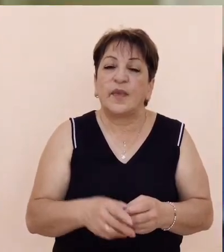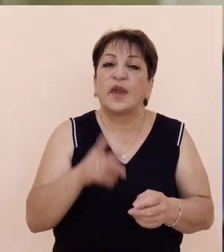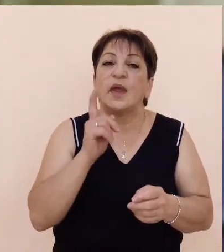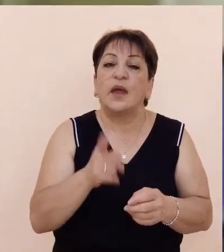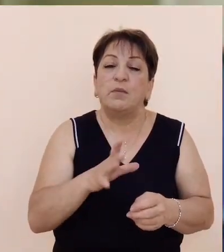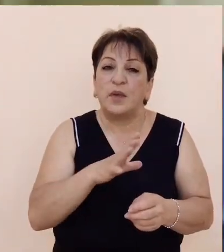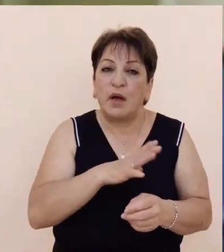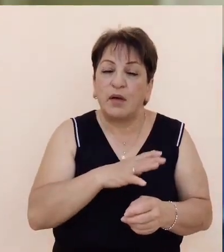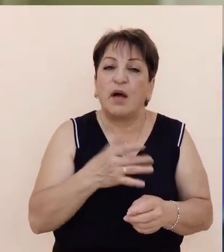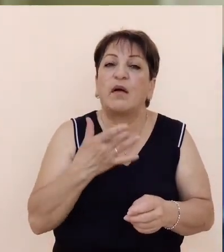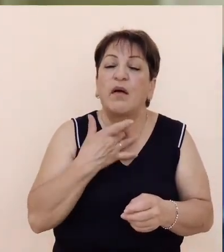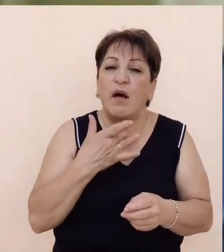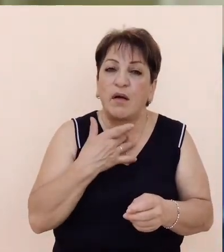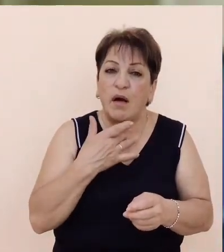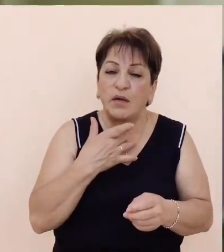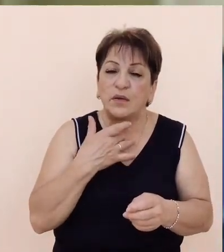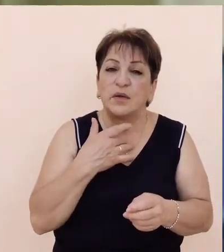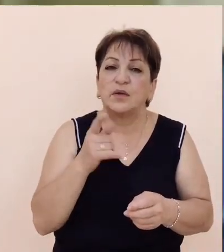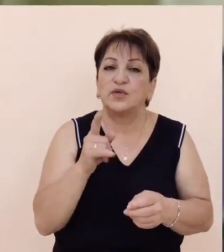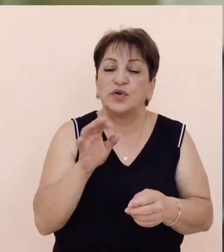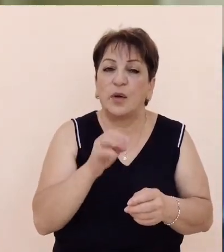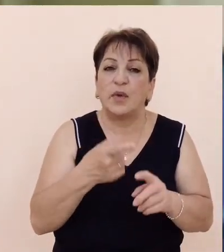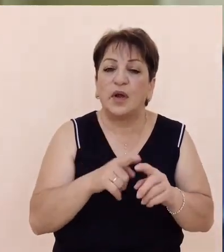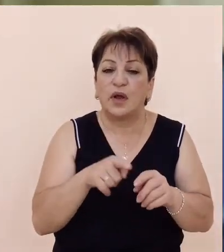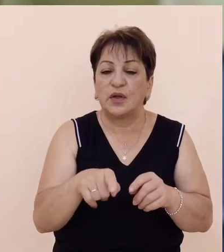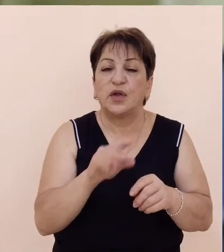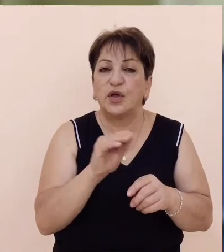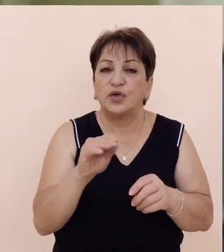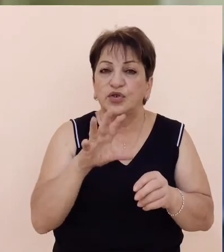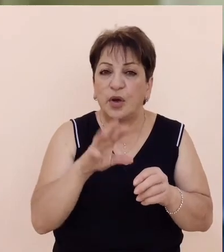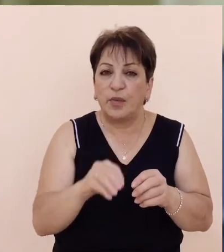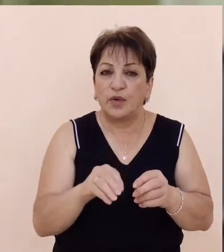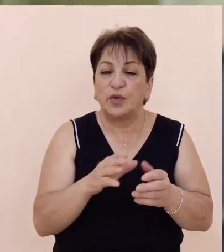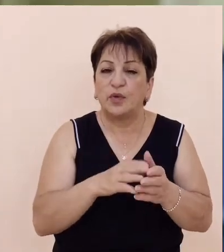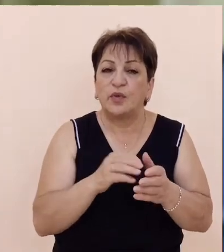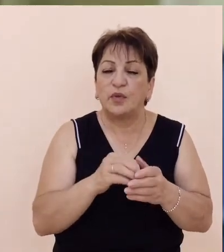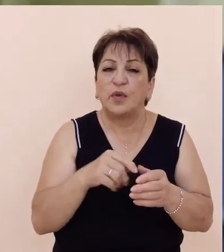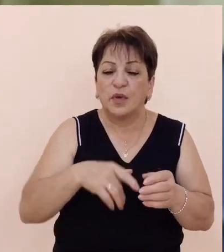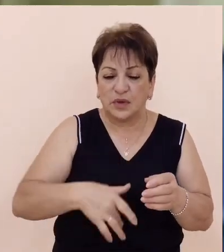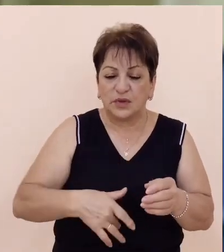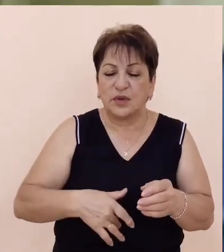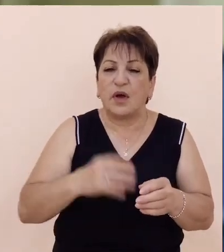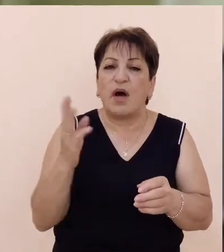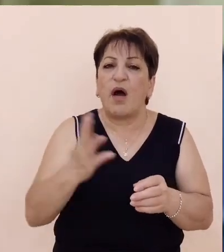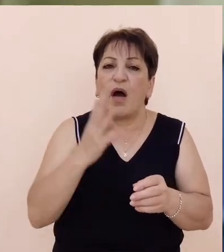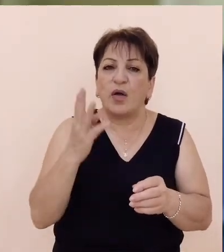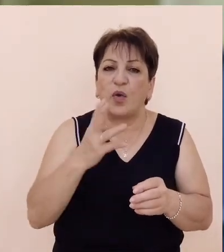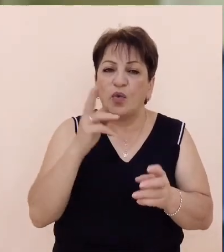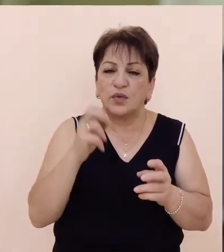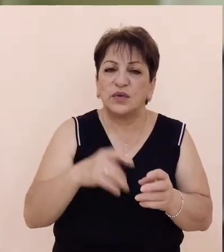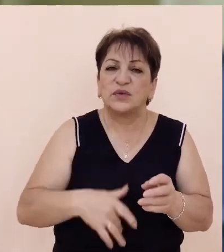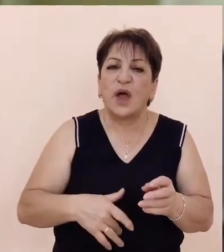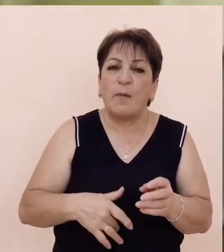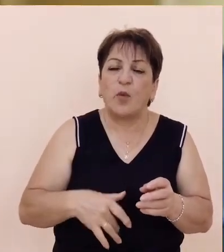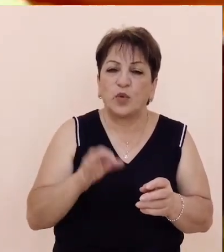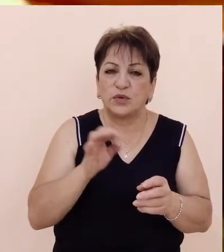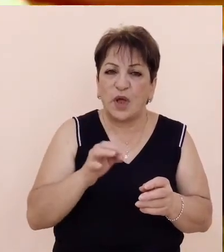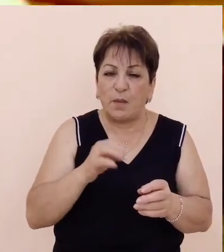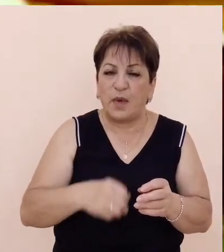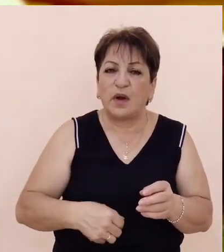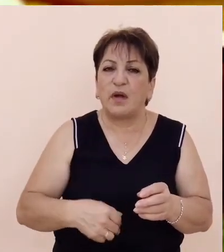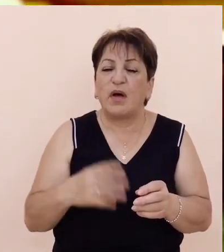Հիմնական գանգատը այս շաբաթում դա այրոցներն են, այրոցի զգացումն է, որը տհաճություն է պատճառում